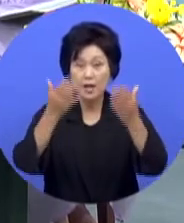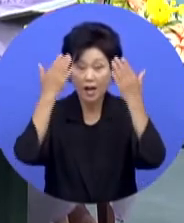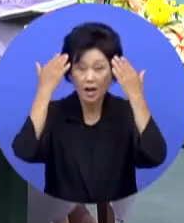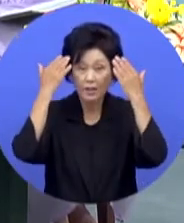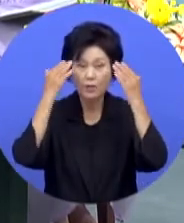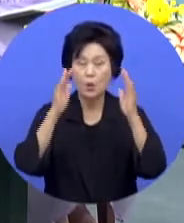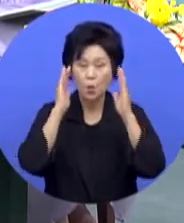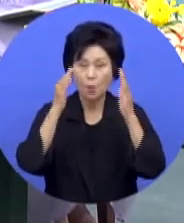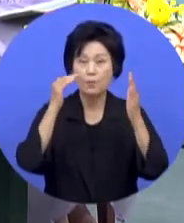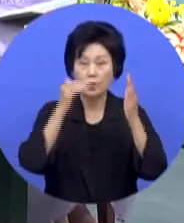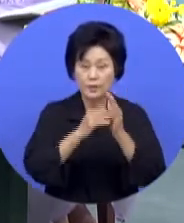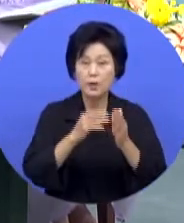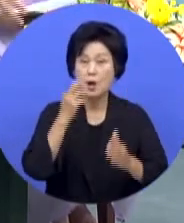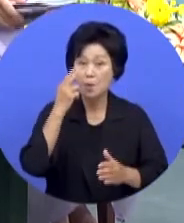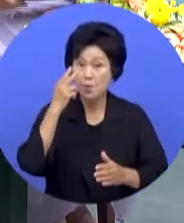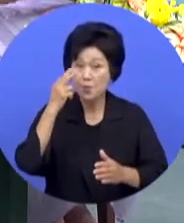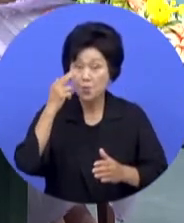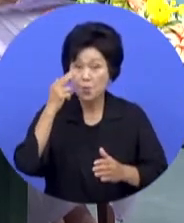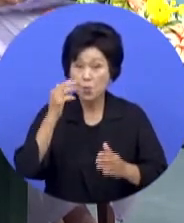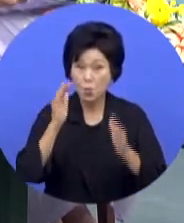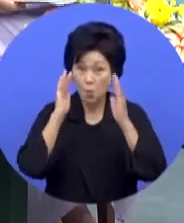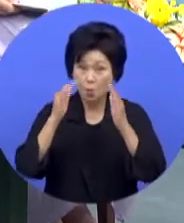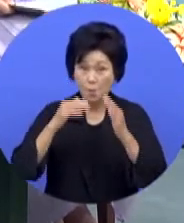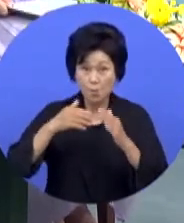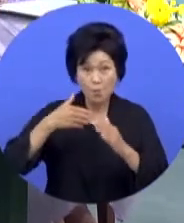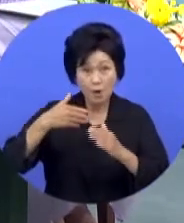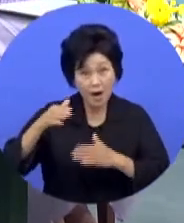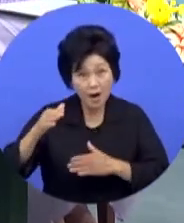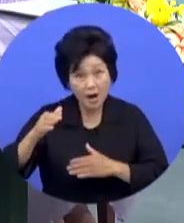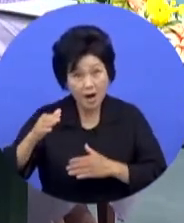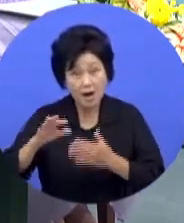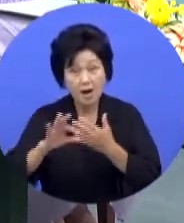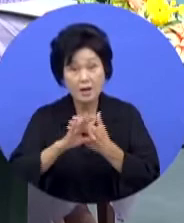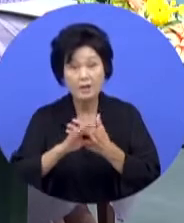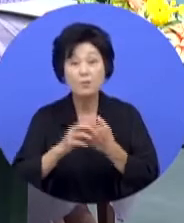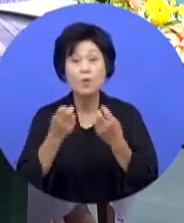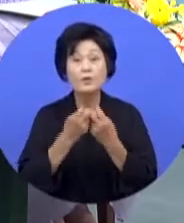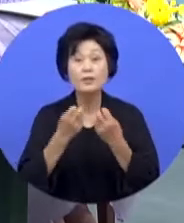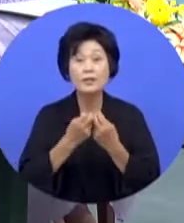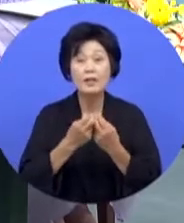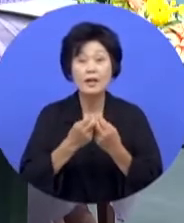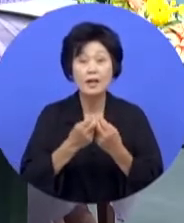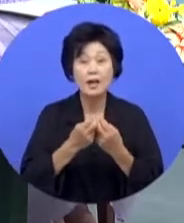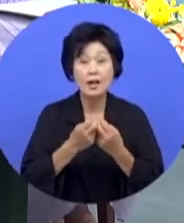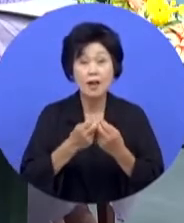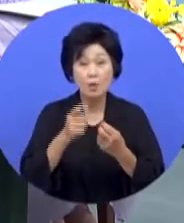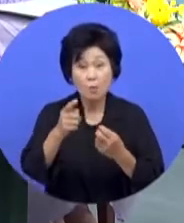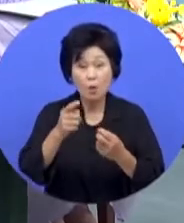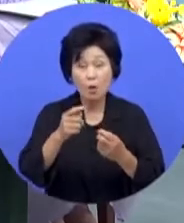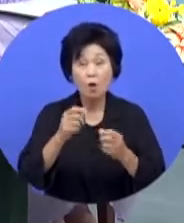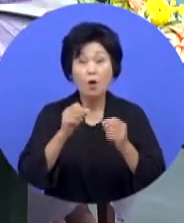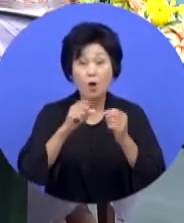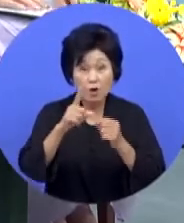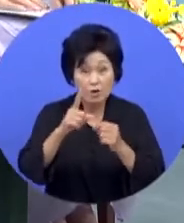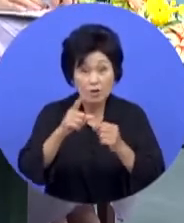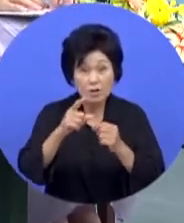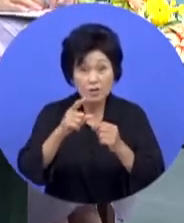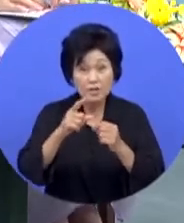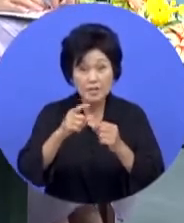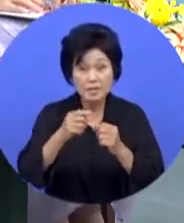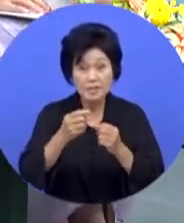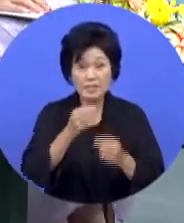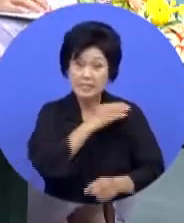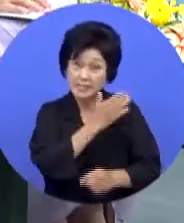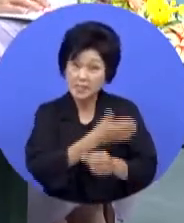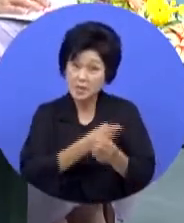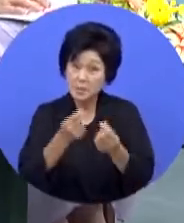가게 되면 언어적인 면에 있어서는 뭐 그리고 그렇죠. 뭐 이렇게 공부적인 면에 있어서도 거의 그냥 그렇지. 똑같은 교육을 받은